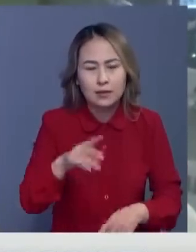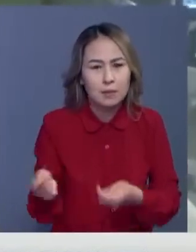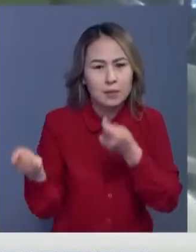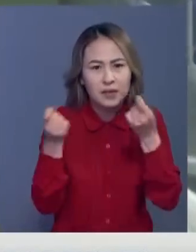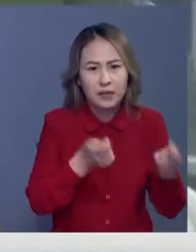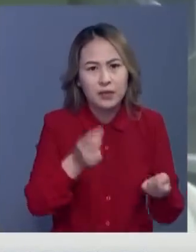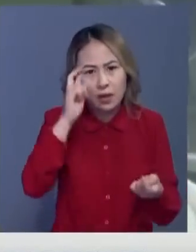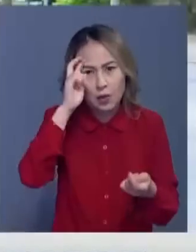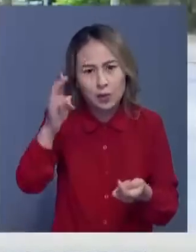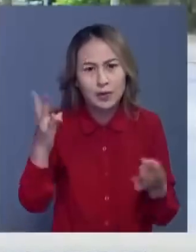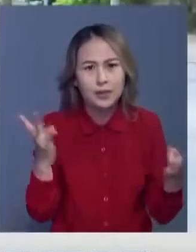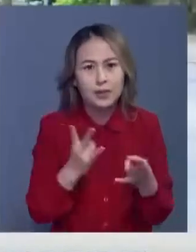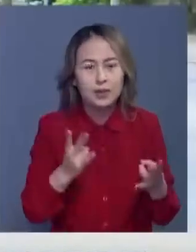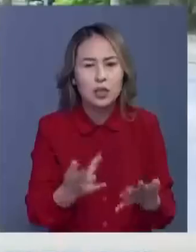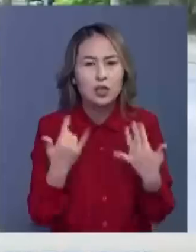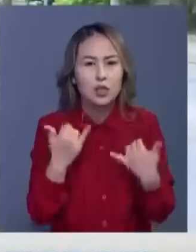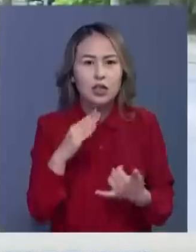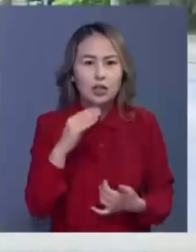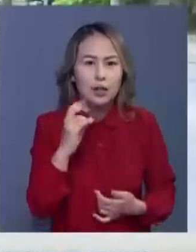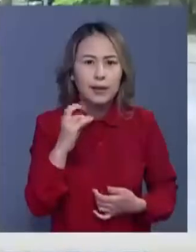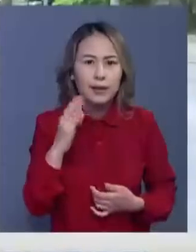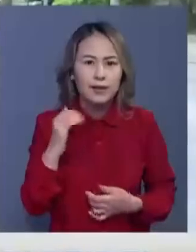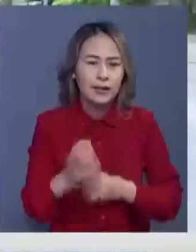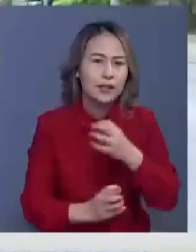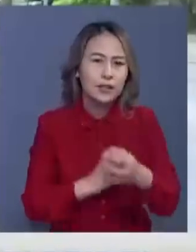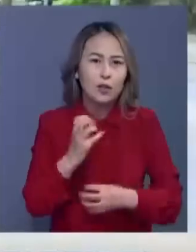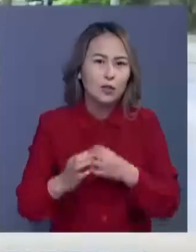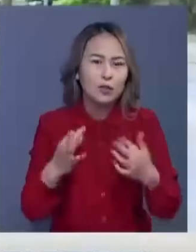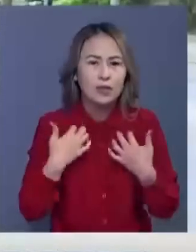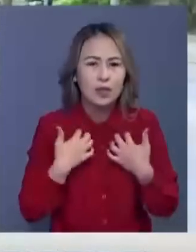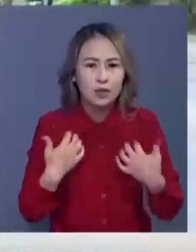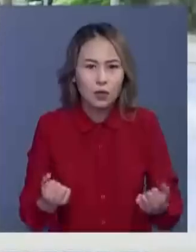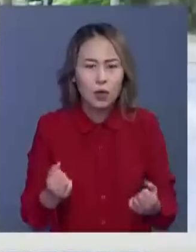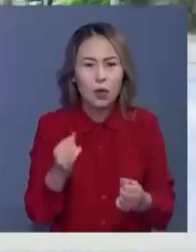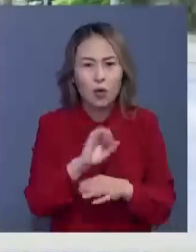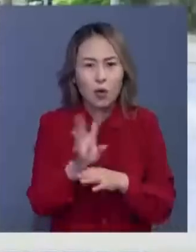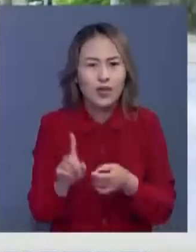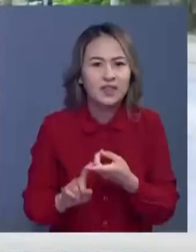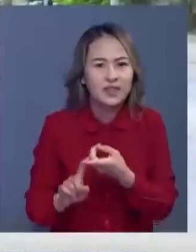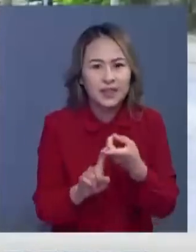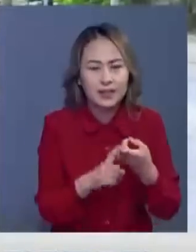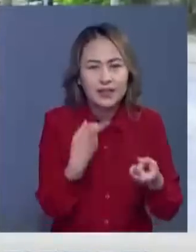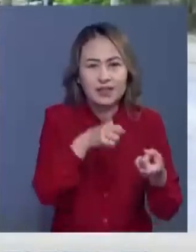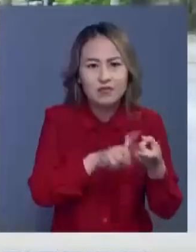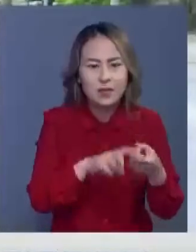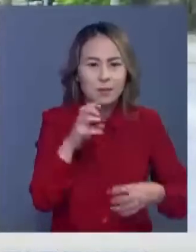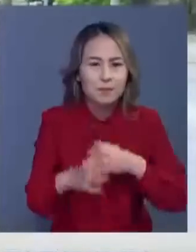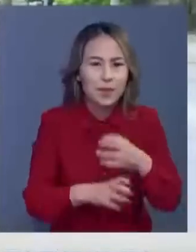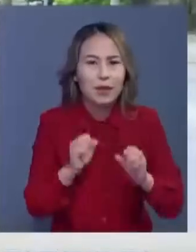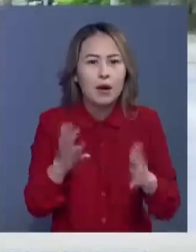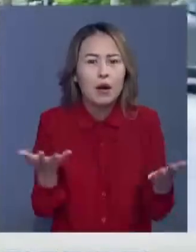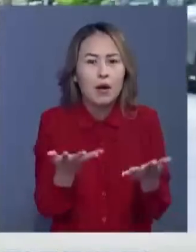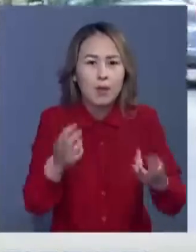жеткізуді ұлғайтпақ. Бүгін Женевада дүниежүзілік денсаулық сақтау ұйымының коронавирусқа байланысты әлемдік ахуалға